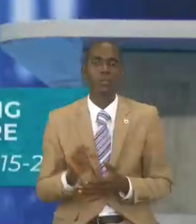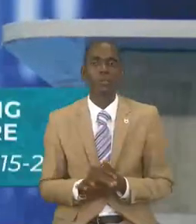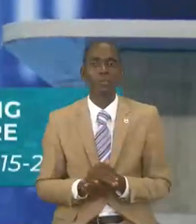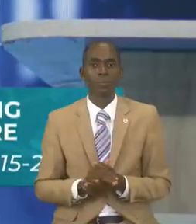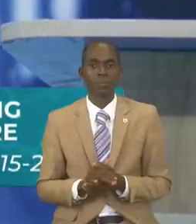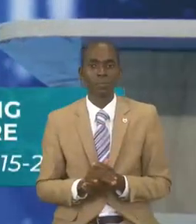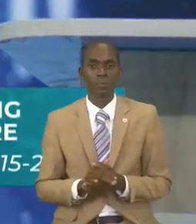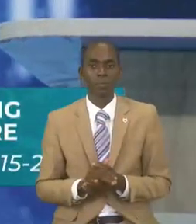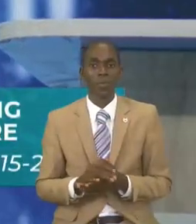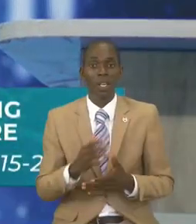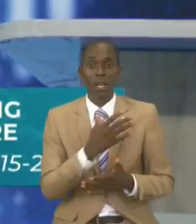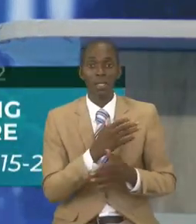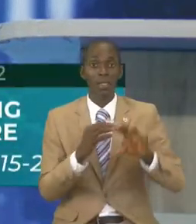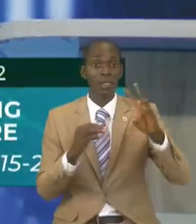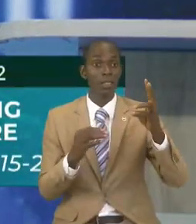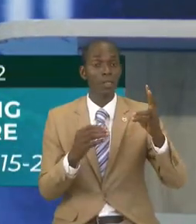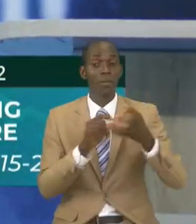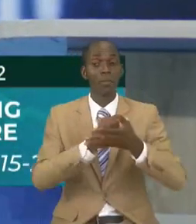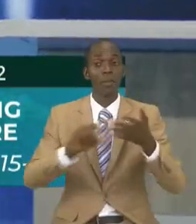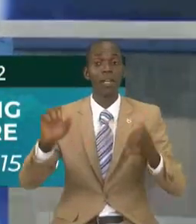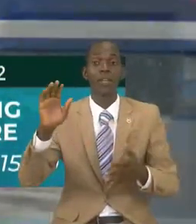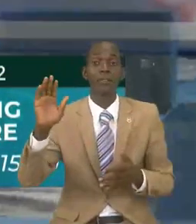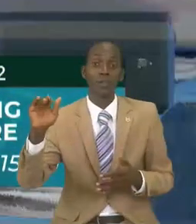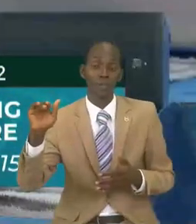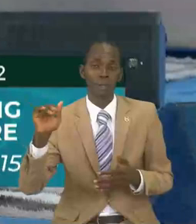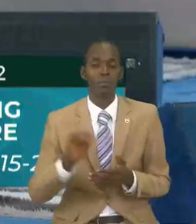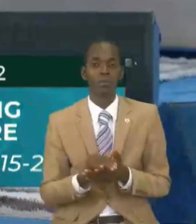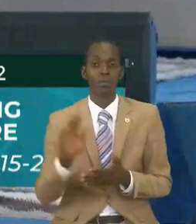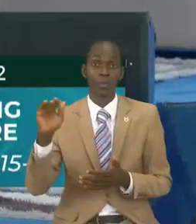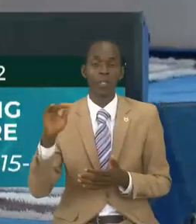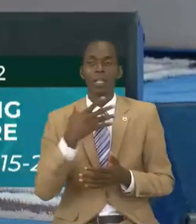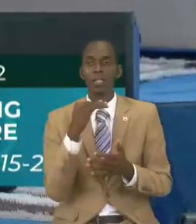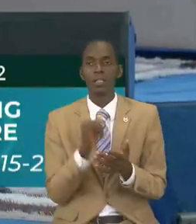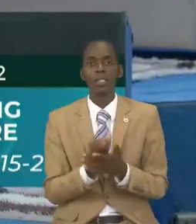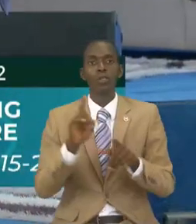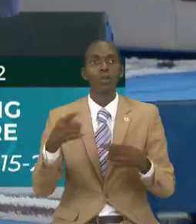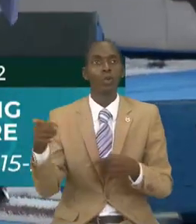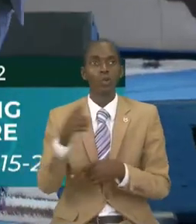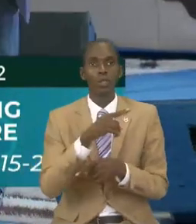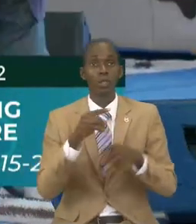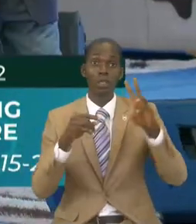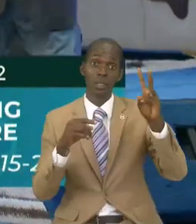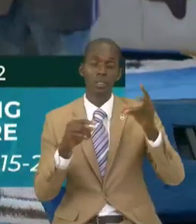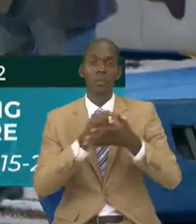chapitre 16, 15, puis il a dit, allez par tout le monde et prêchez